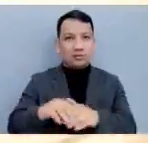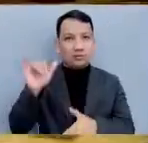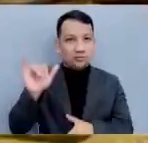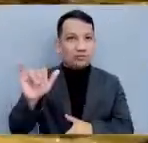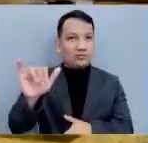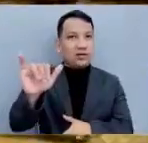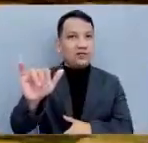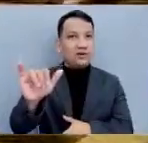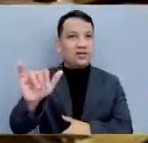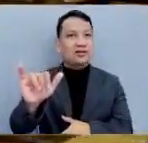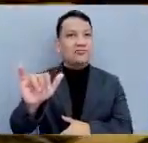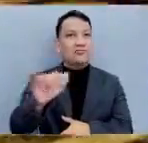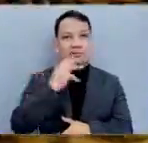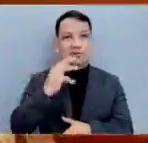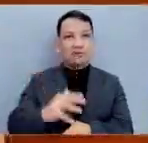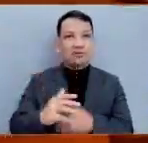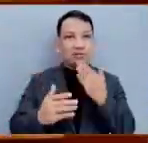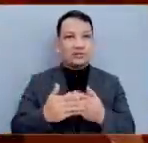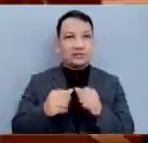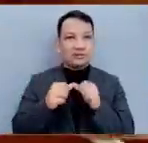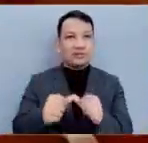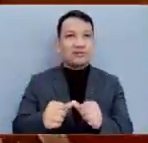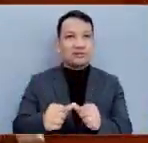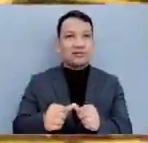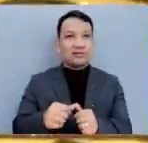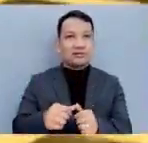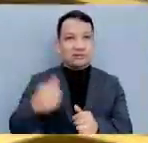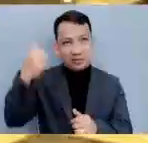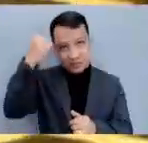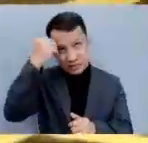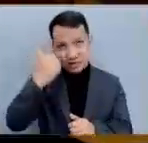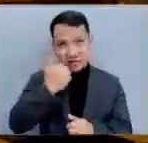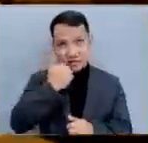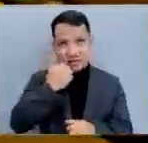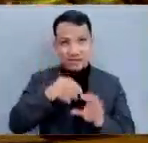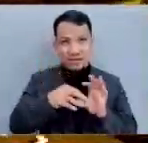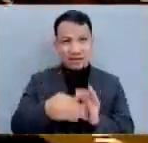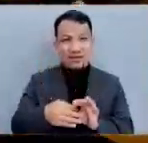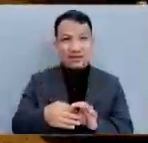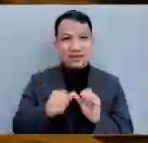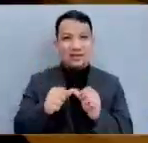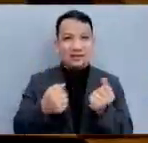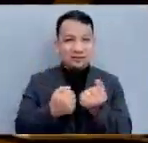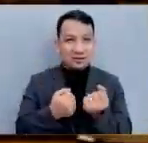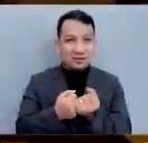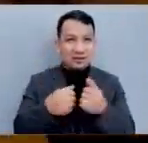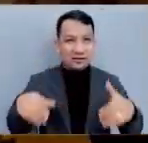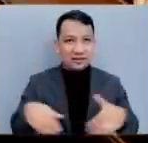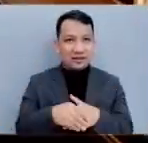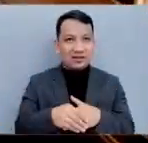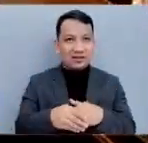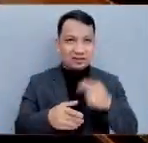worse, tuloy ang kasal. Ang mga ninong at ninang, nakabota. Todo support din ng bridesmaids at